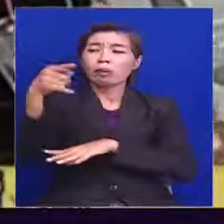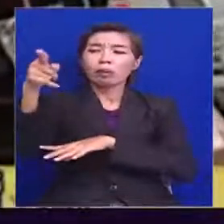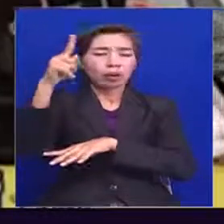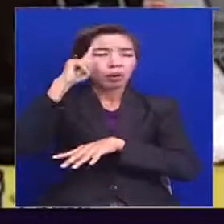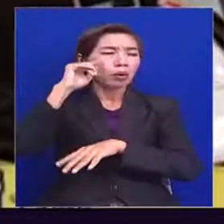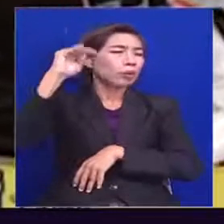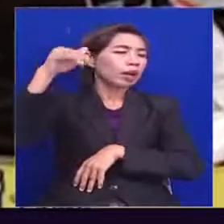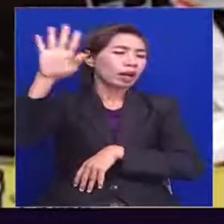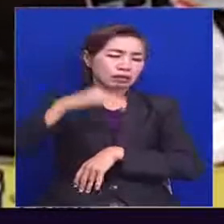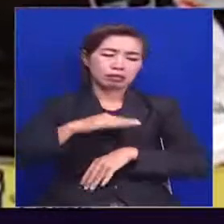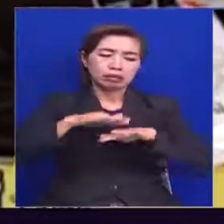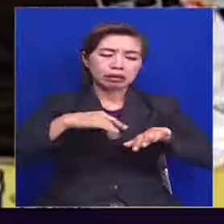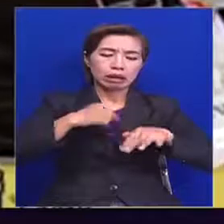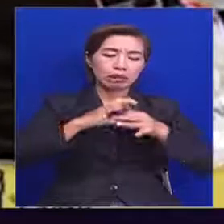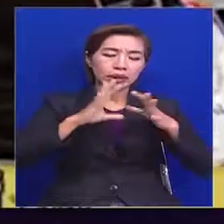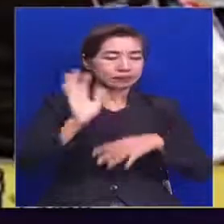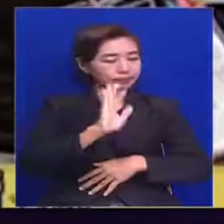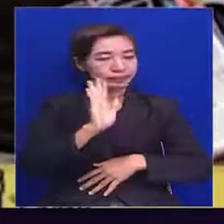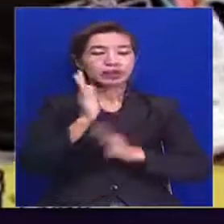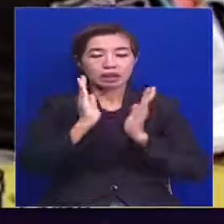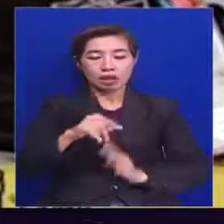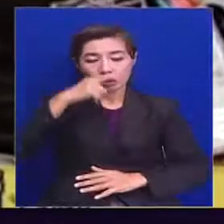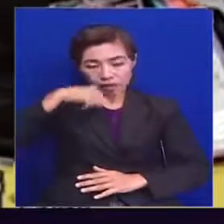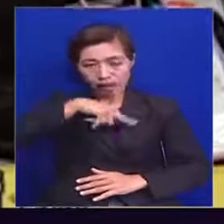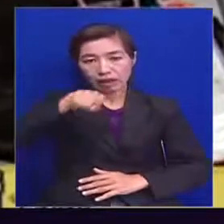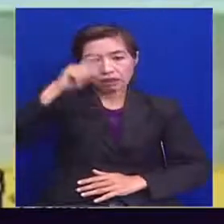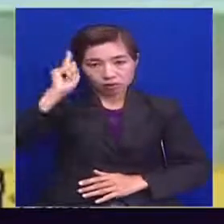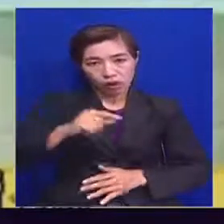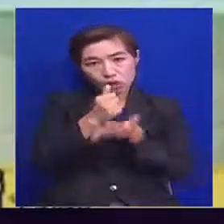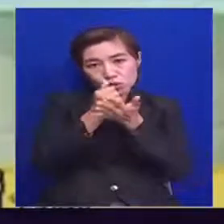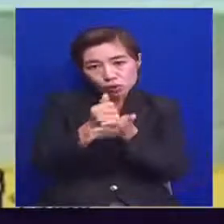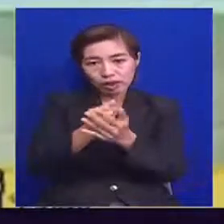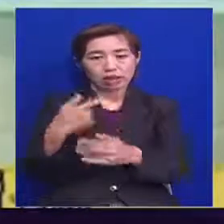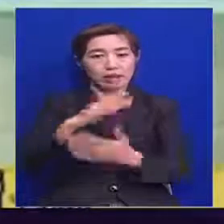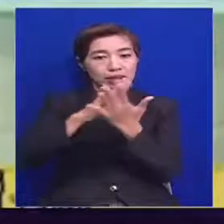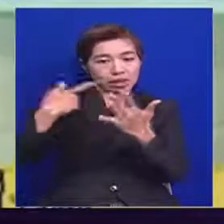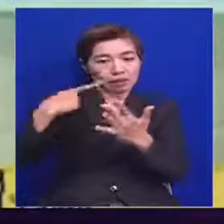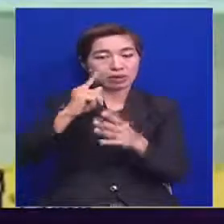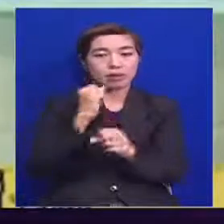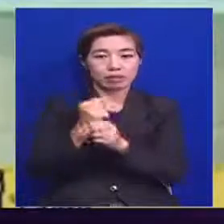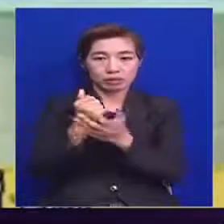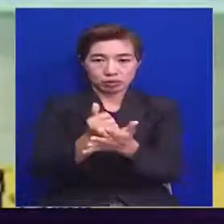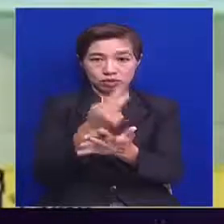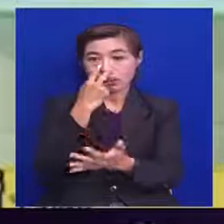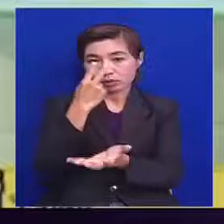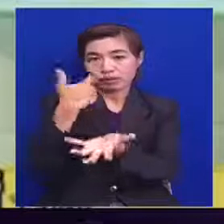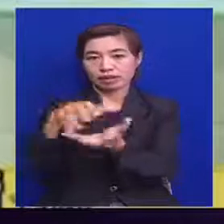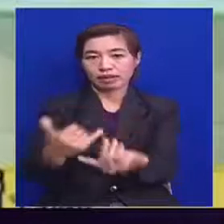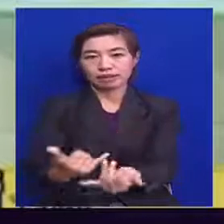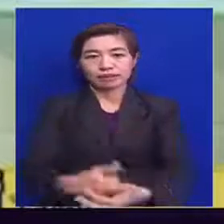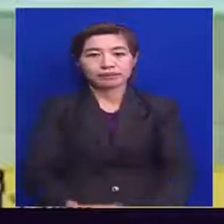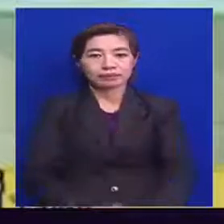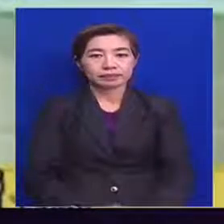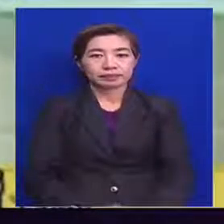องของผู้ใหญ่เท่านั้นเพราะในฐานะคนไทยต้องมีหน้าที่ช่วยเหลือและทำประโยชน์เพื่อบ้านเมืองฟังเสียงของท่านประธานองคมนตรีและรัฐบุรุษกันครับ